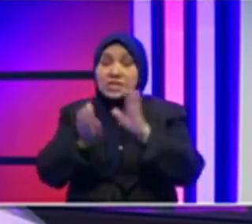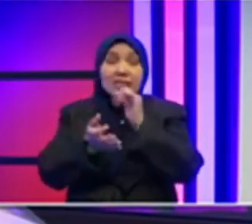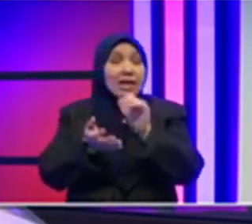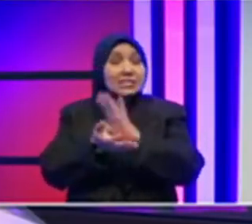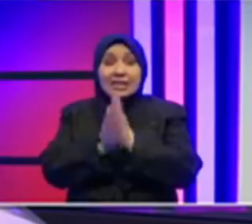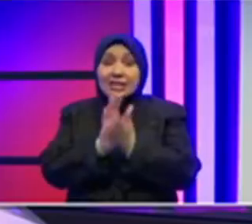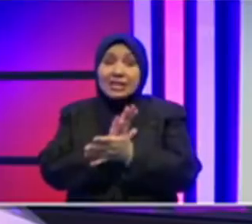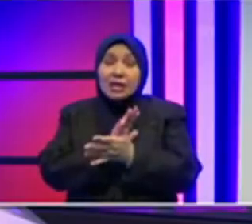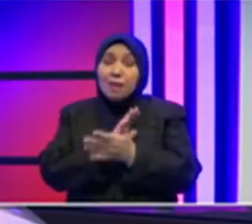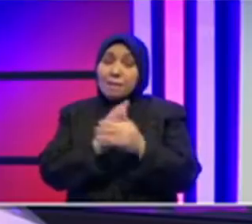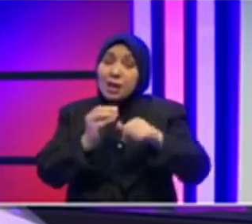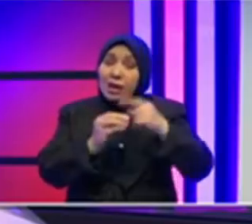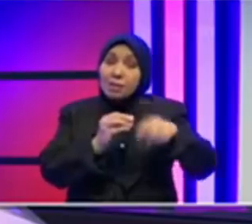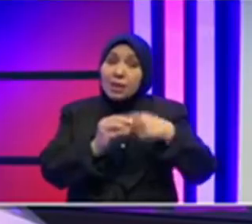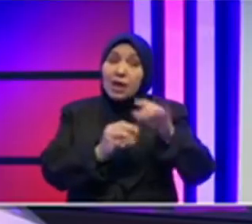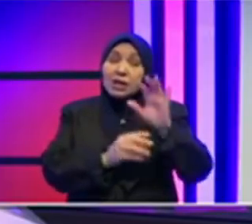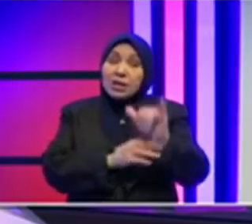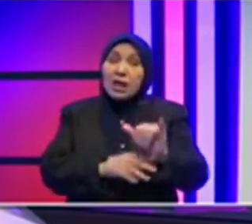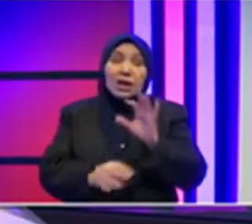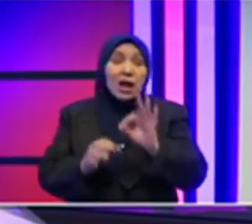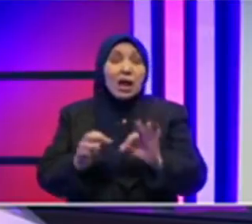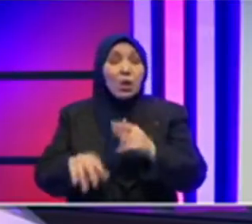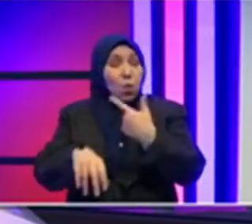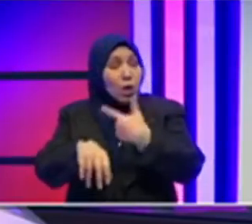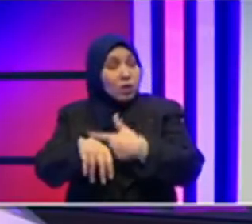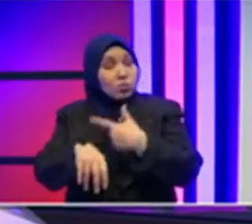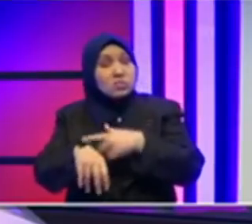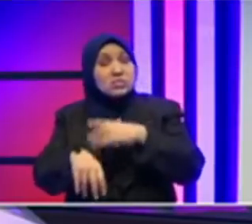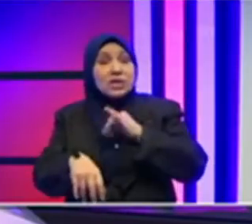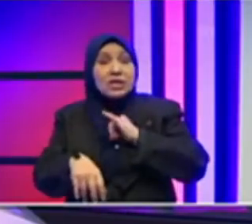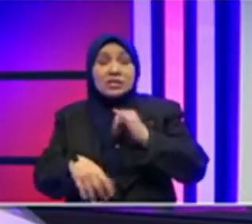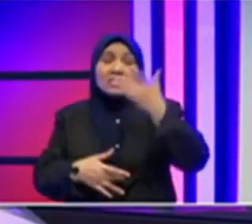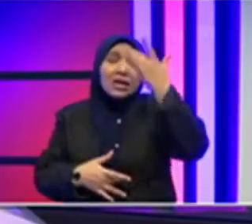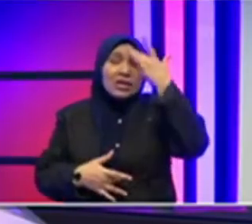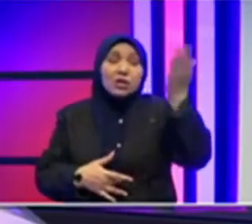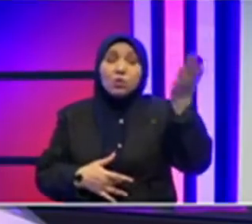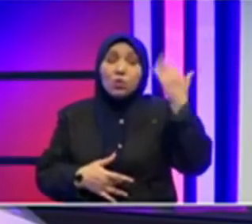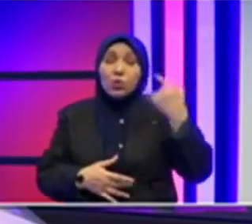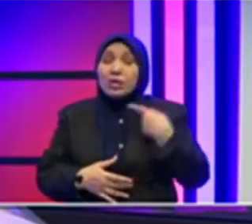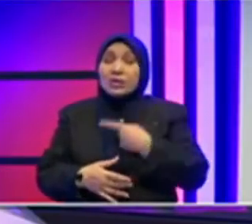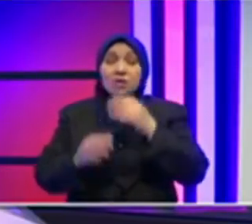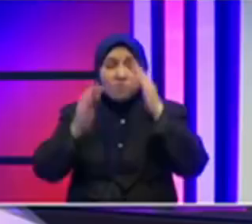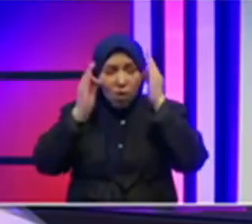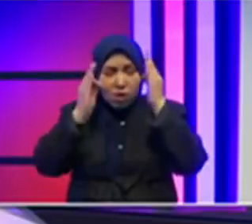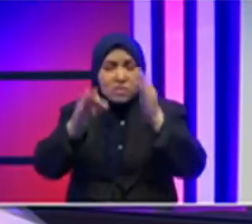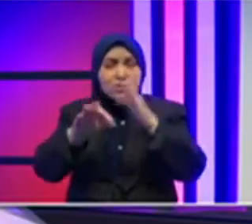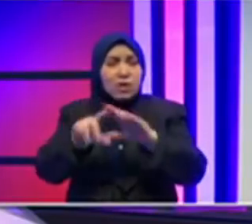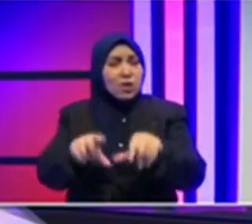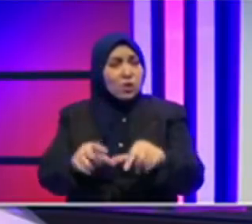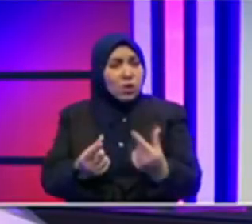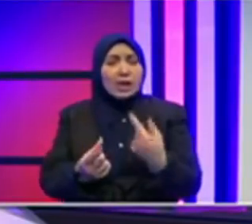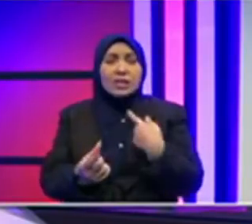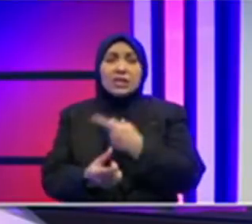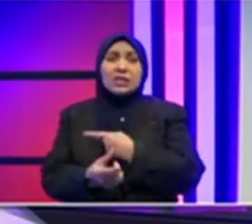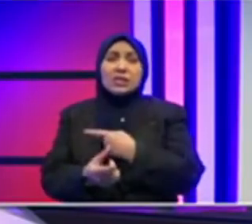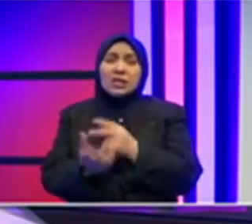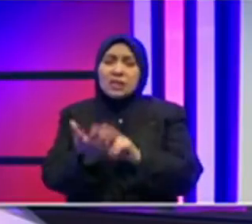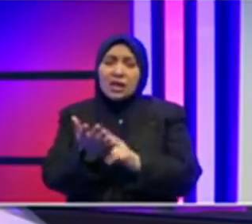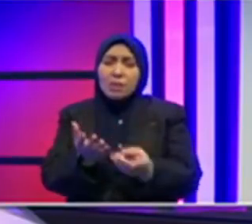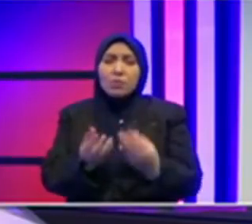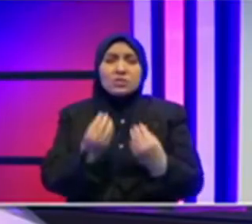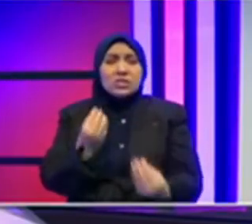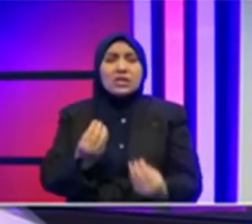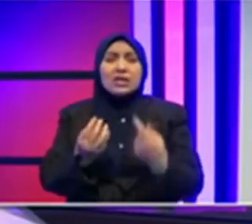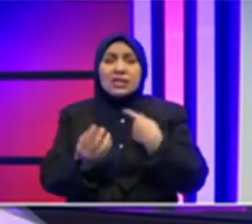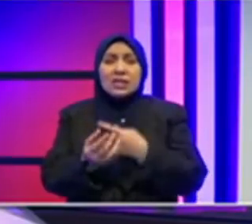Betul, ya, benda-benda yang kalau katakan waktu saya sakit tu kan, kalau kita fokus kepada Al-Quran, kita tadabbur sikit, kita